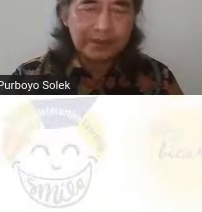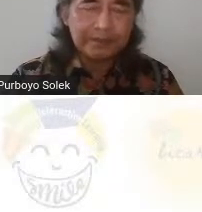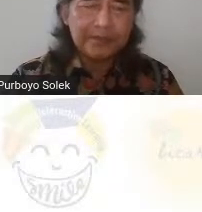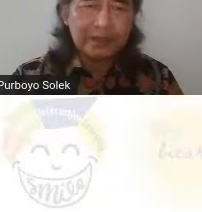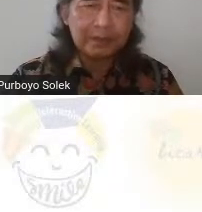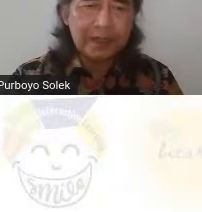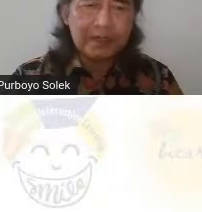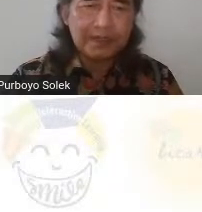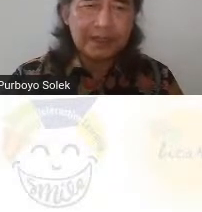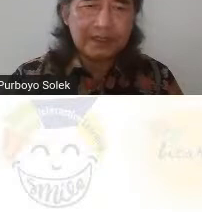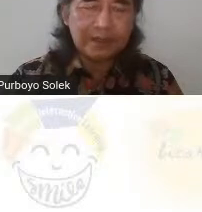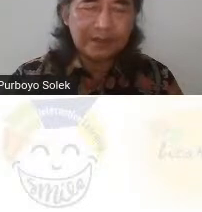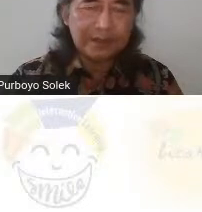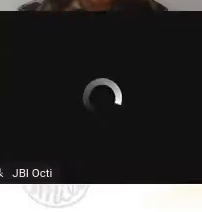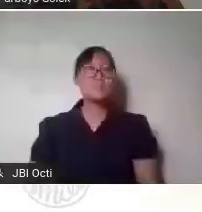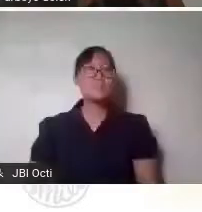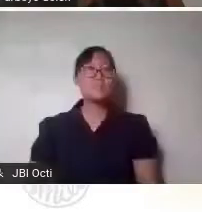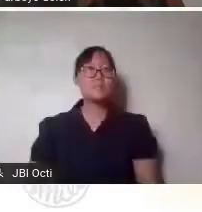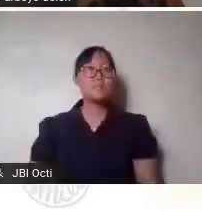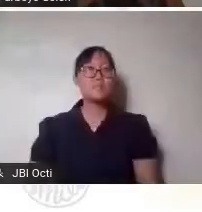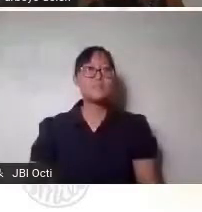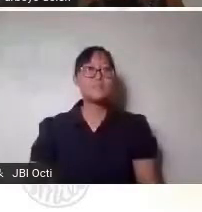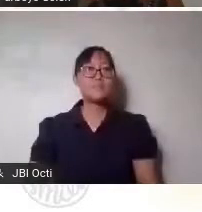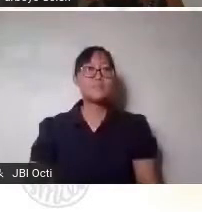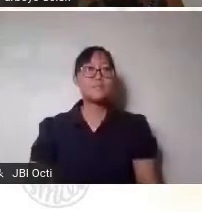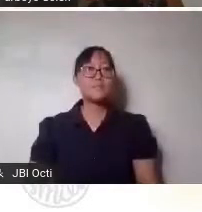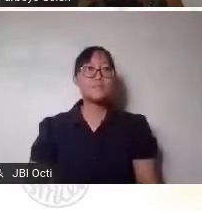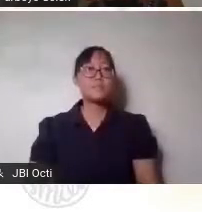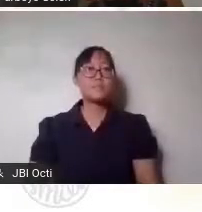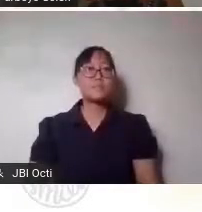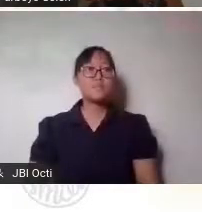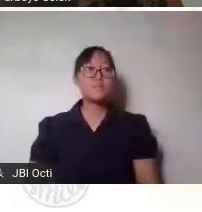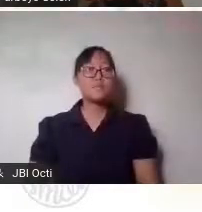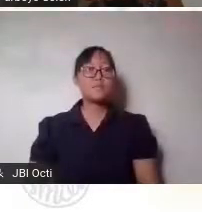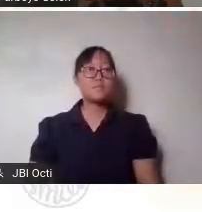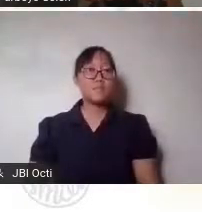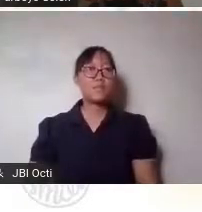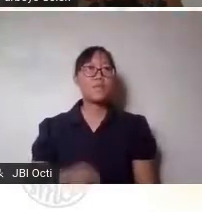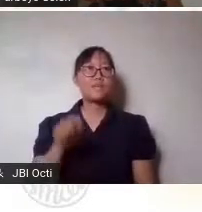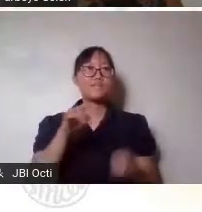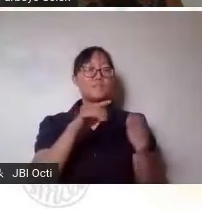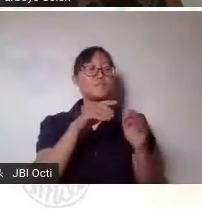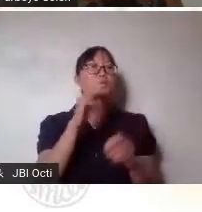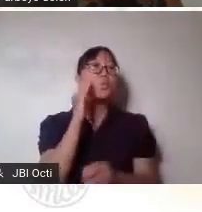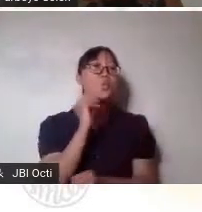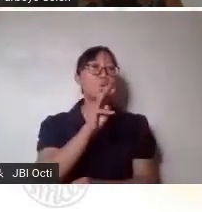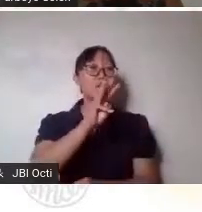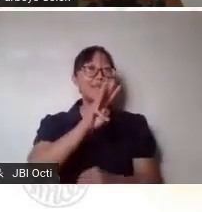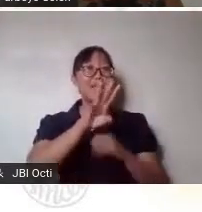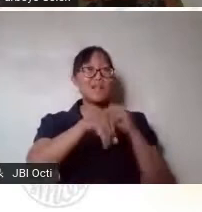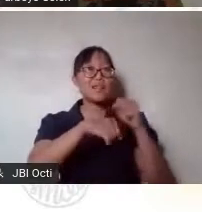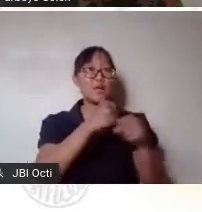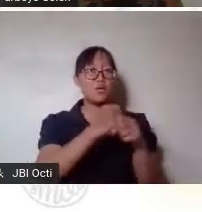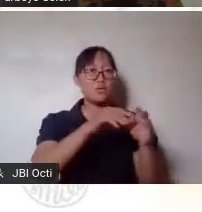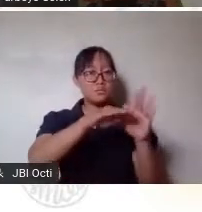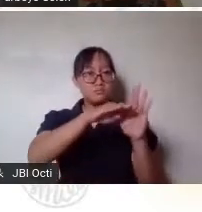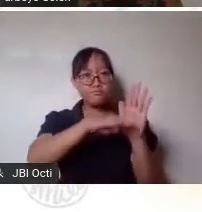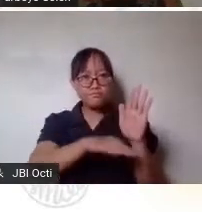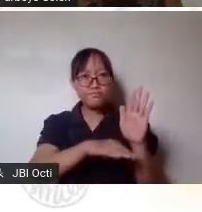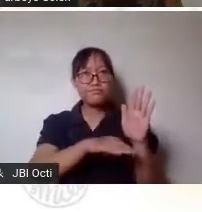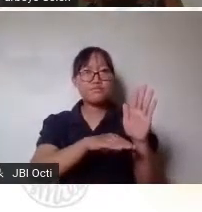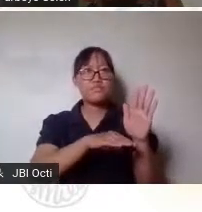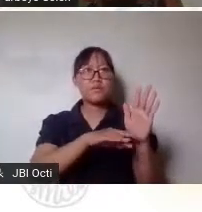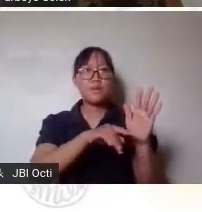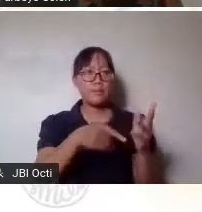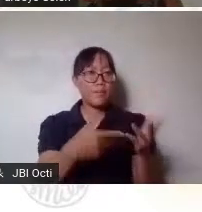2 tahun atau bawah 3 tahun akan bisa merubah di dalam intervensi yang kita lakukan besaran angka IQ-nya